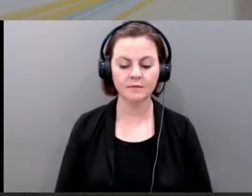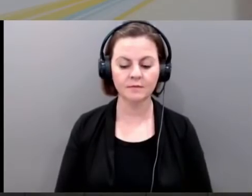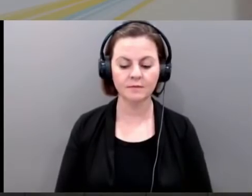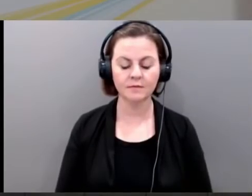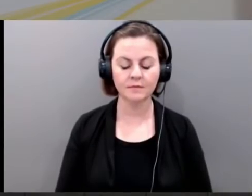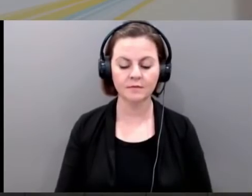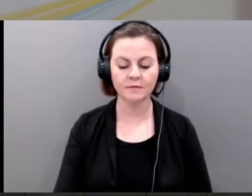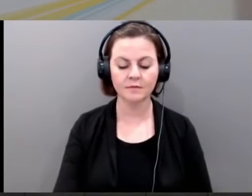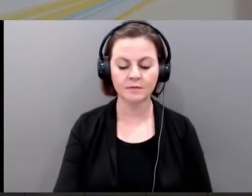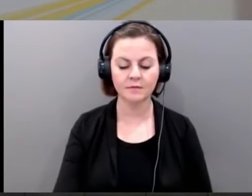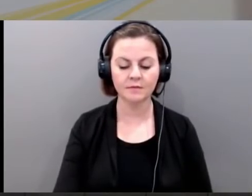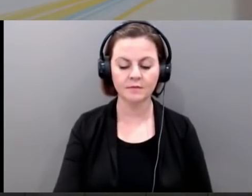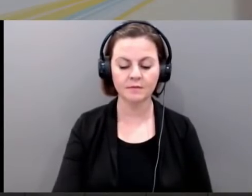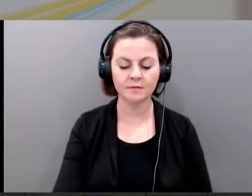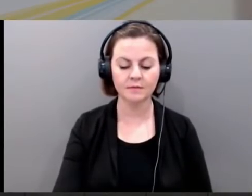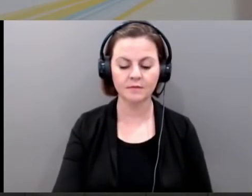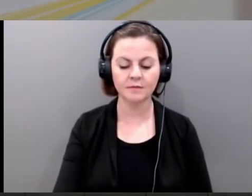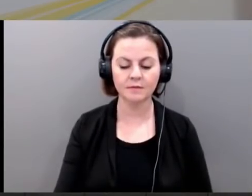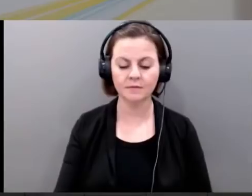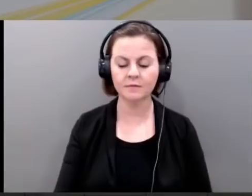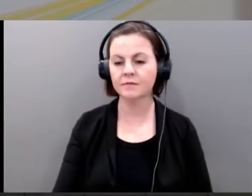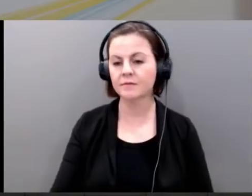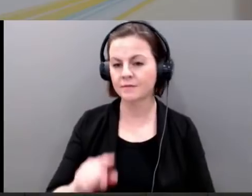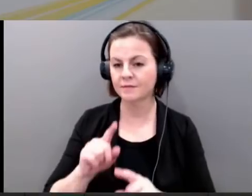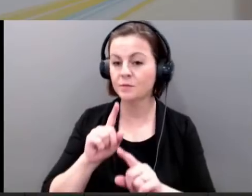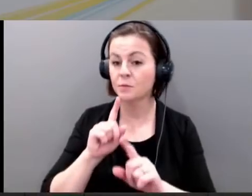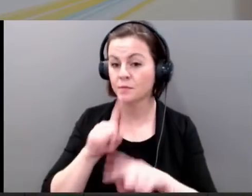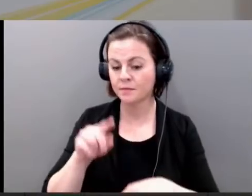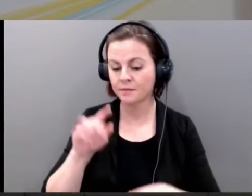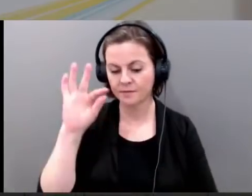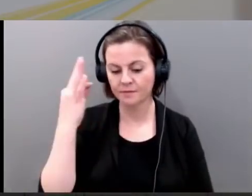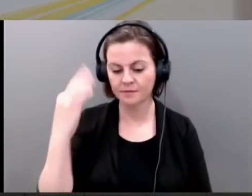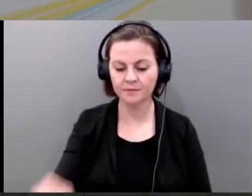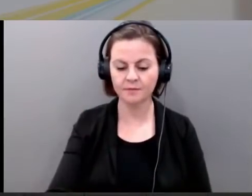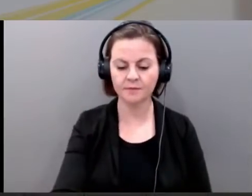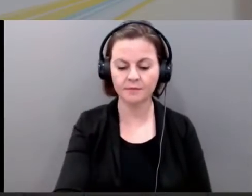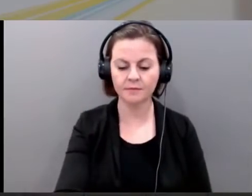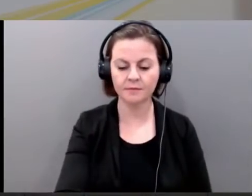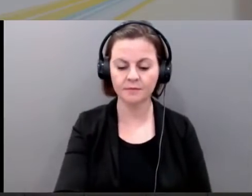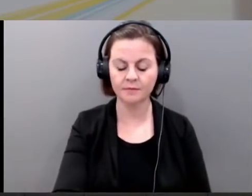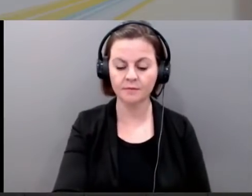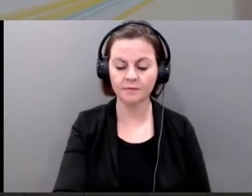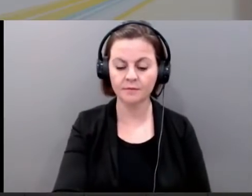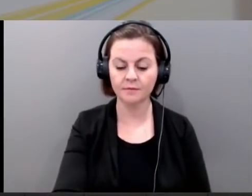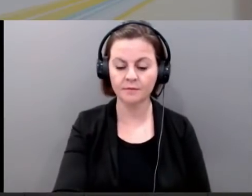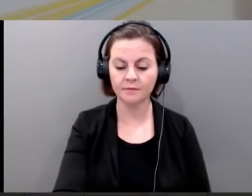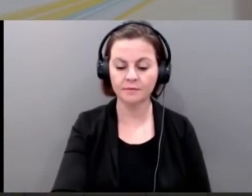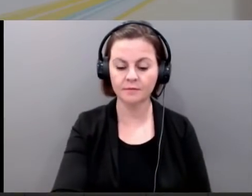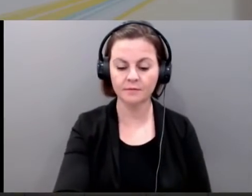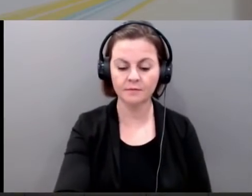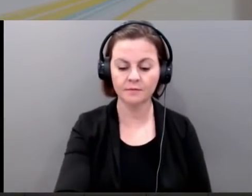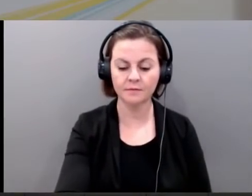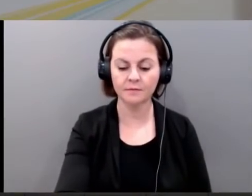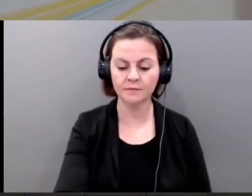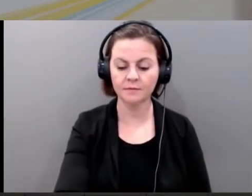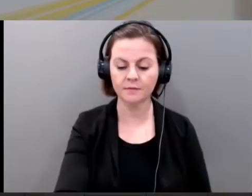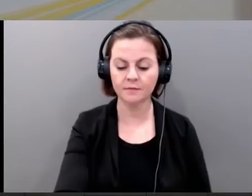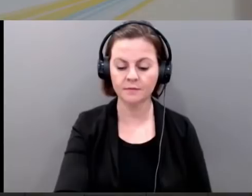alerte? À ce moment, il y en a, parce qu'on regarde les dates,